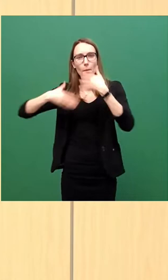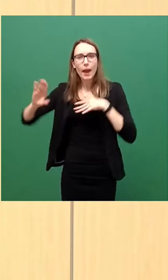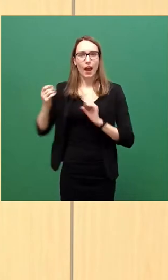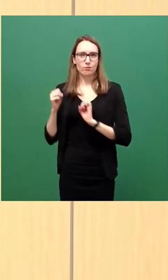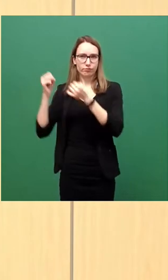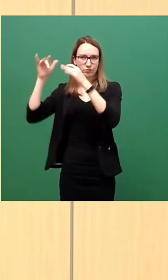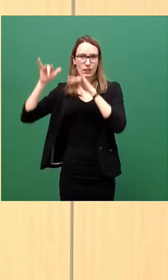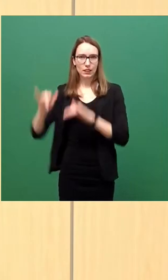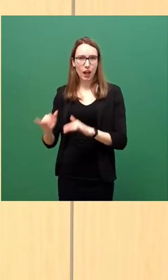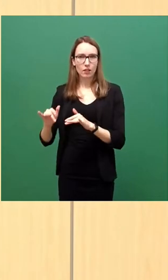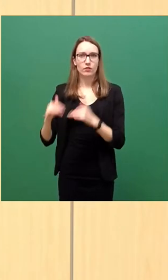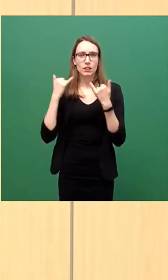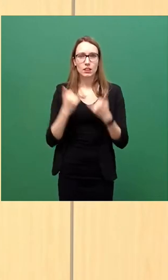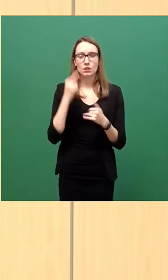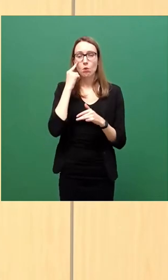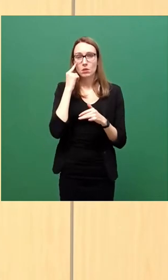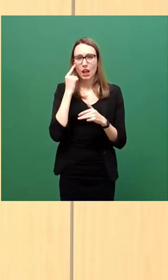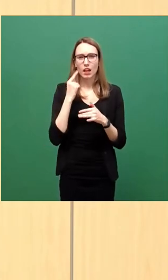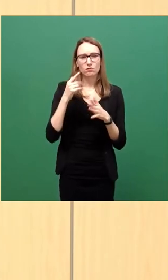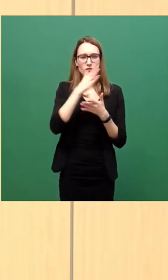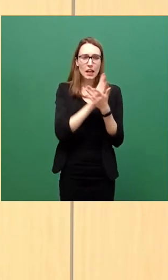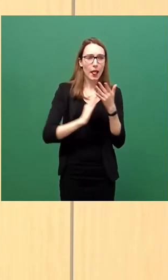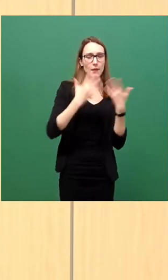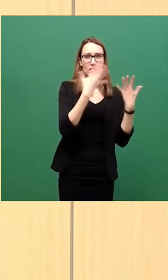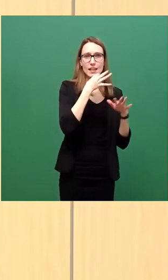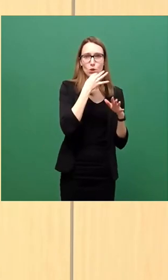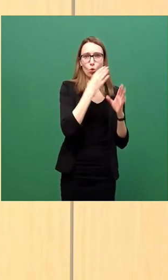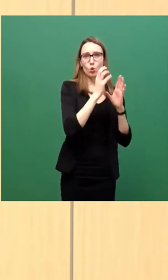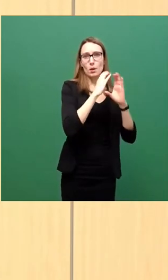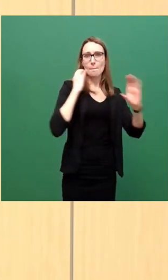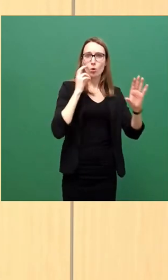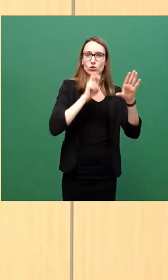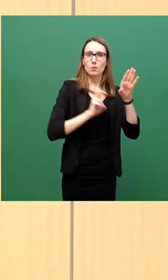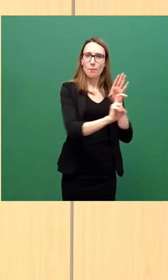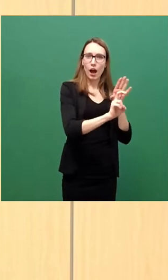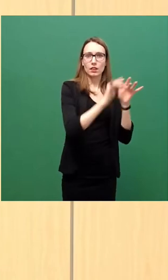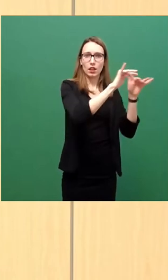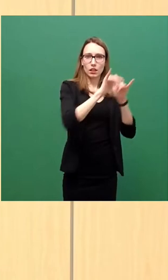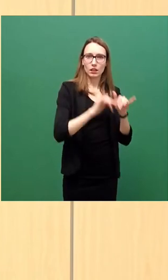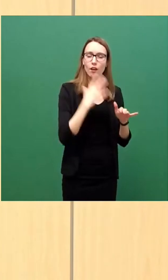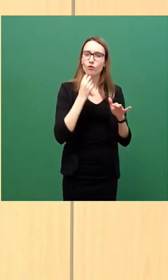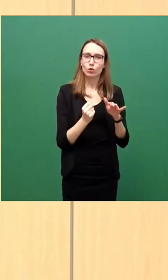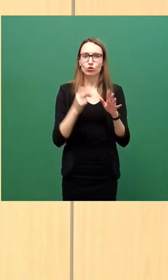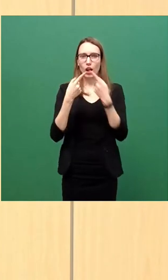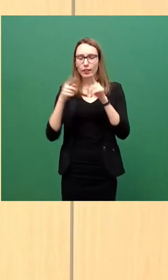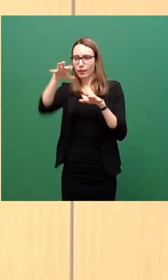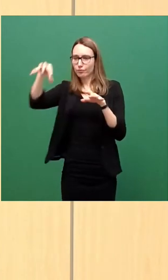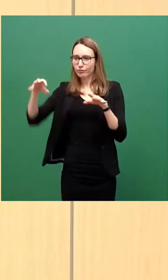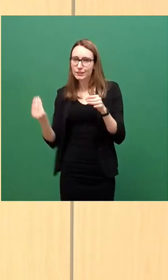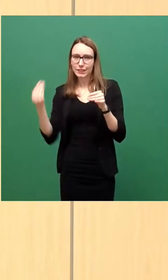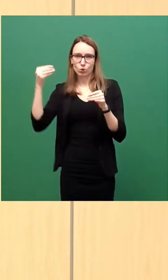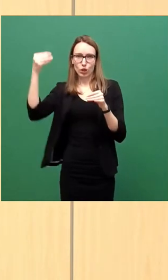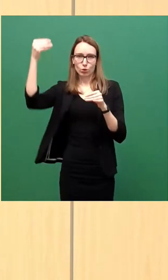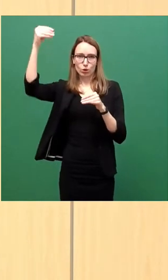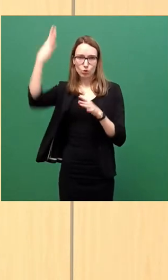10-Minuten-Takt, den wir in weiten Stadtgebieten haben, sozusagen noch was dranhängen. Wir wollen die Alternative